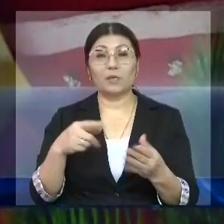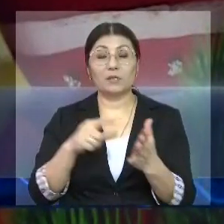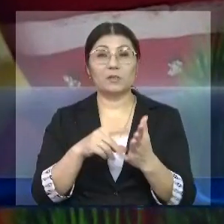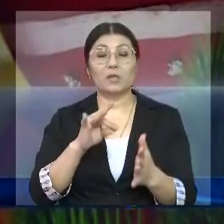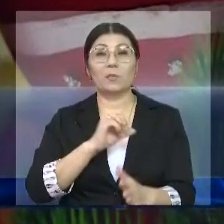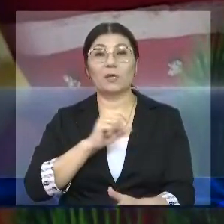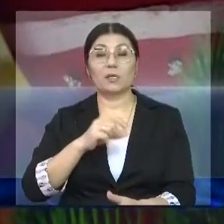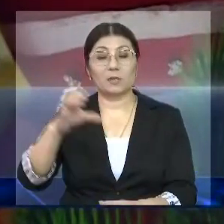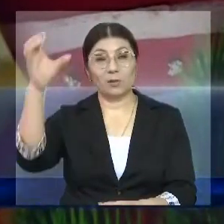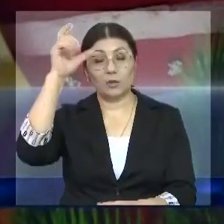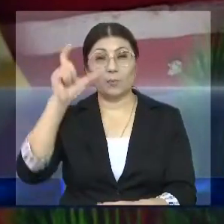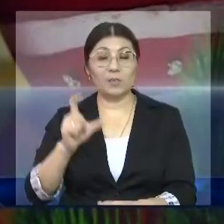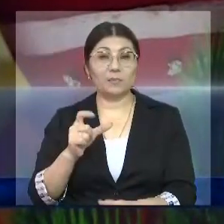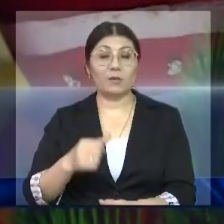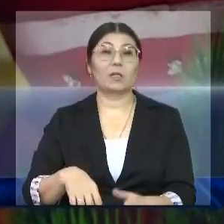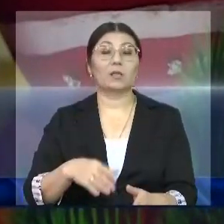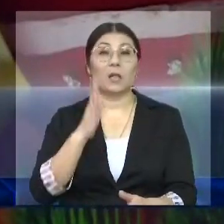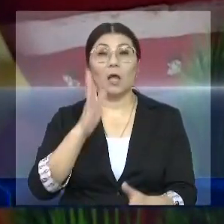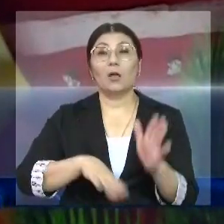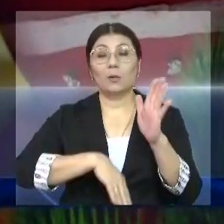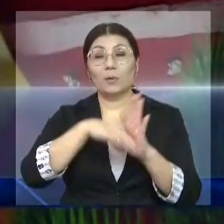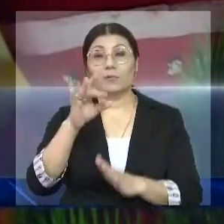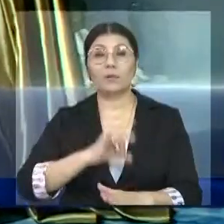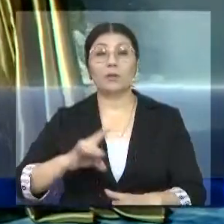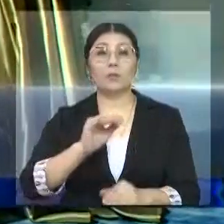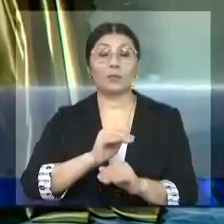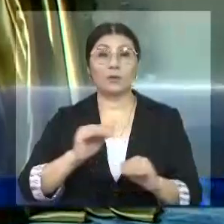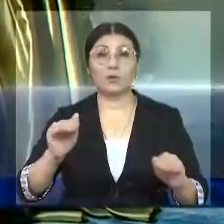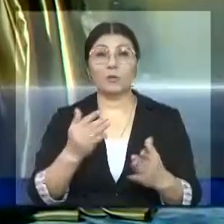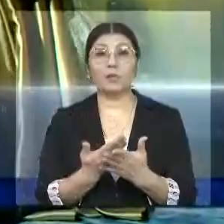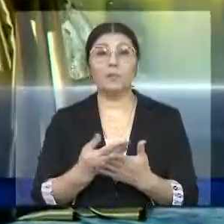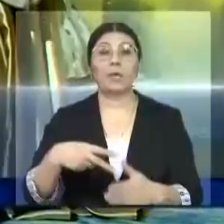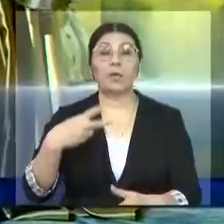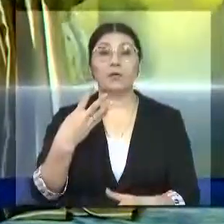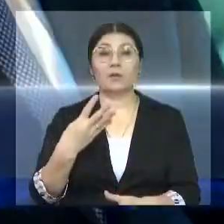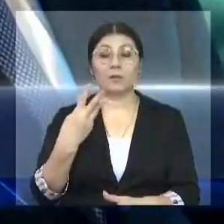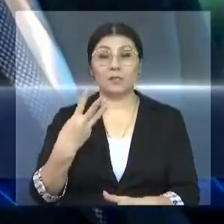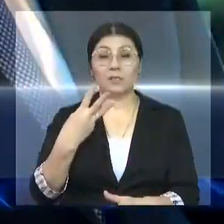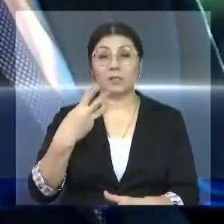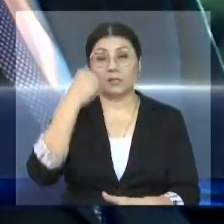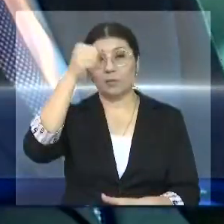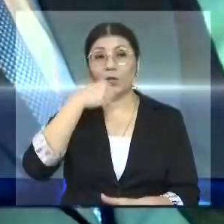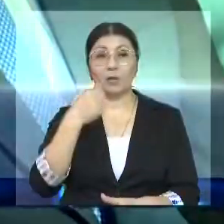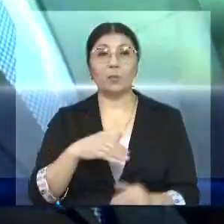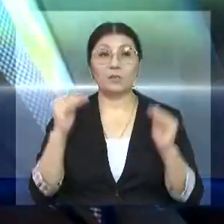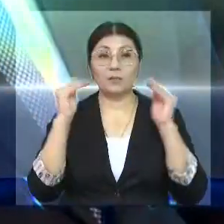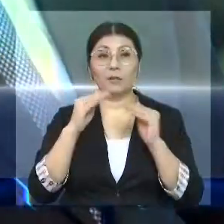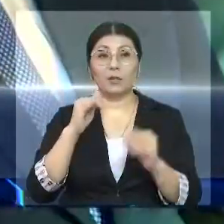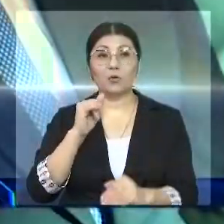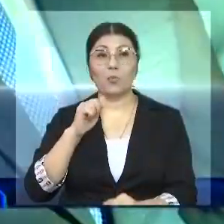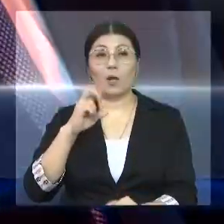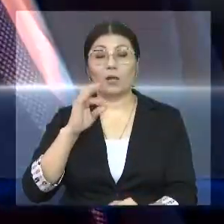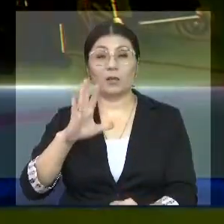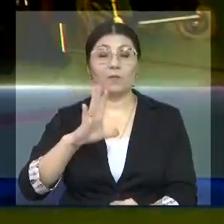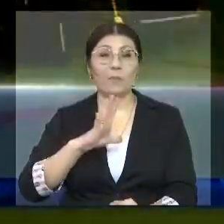наши ученые становятся конкурентоспособными на уровне республики. Кроме того, в 2023 году на базе учебного заведения был